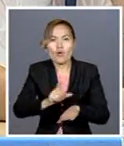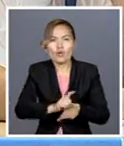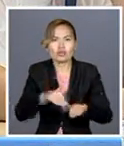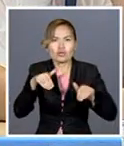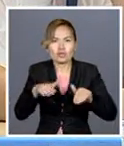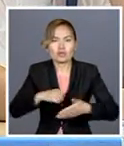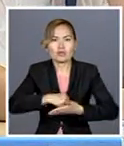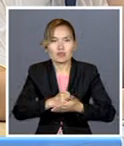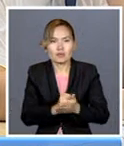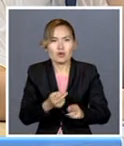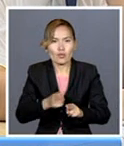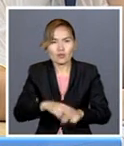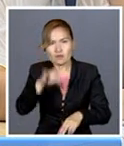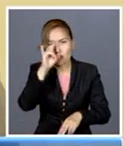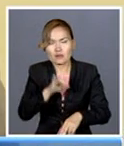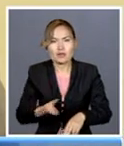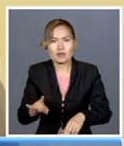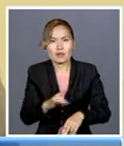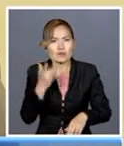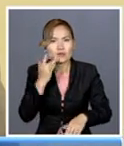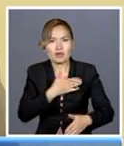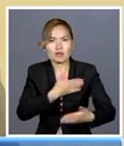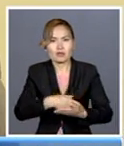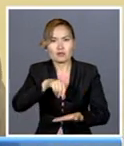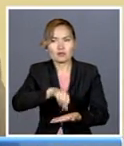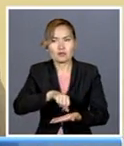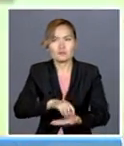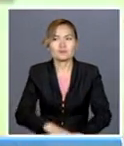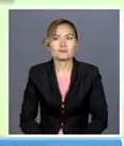бір сатыға көтерген анық, дейді ресейлік сарапшылар.